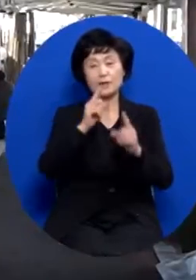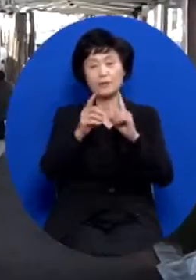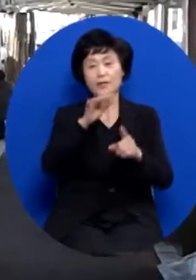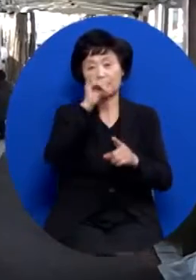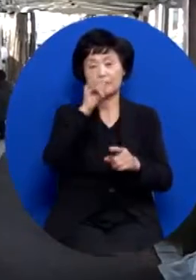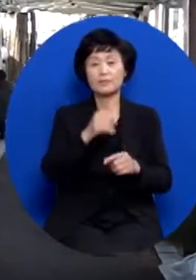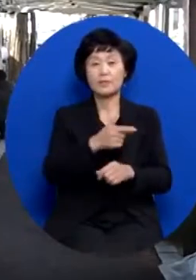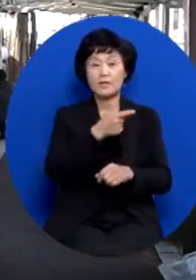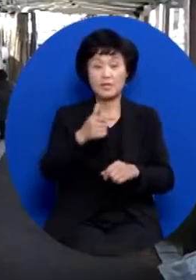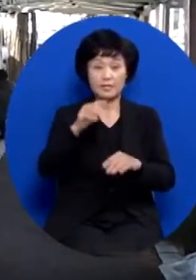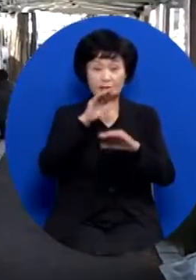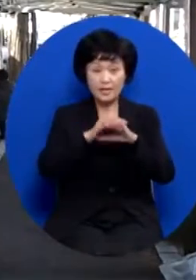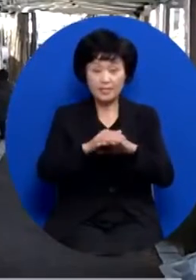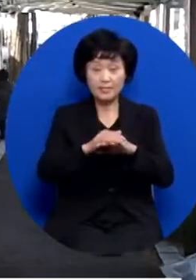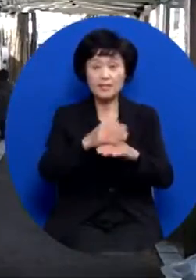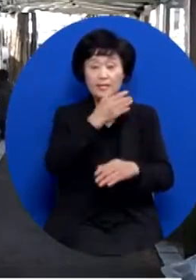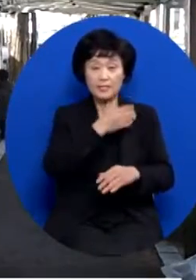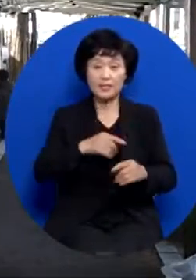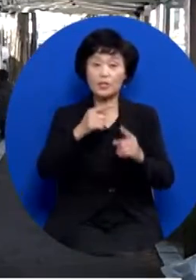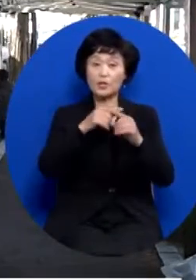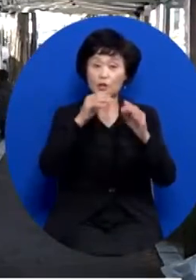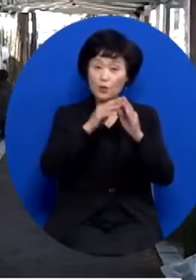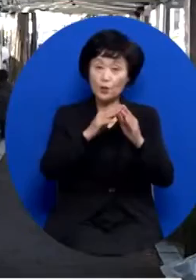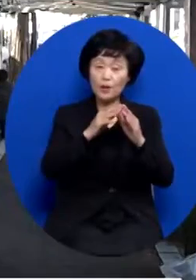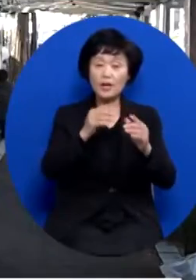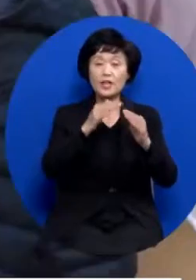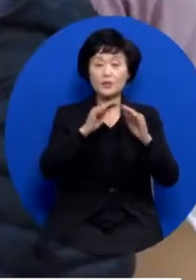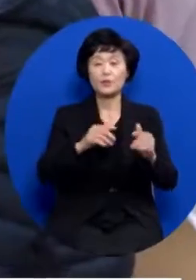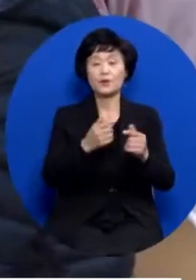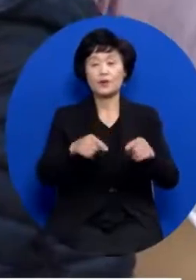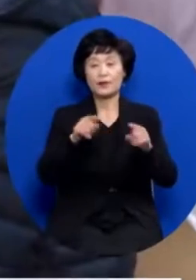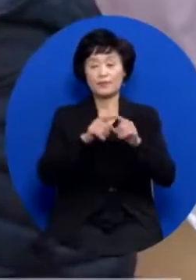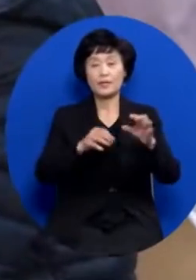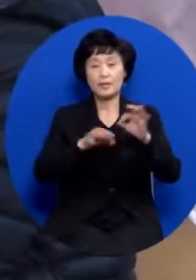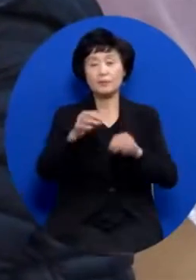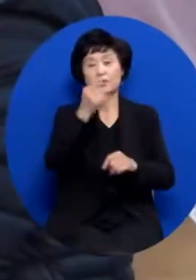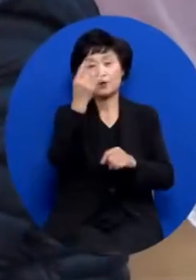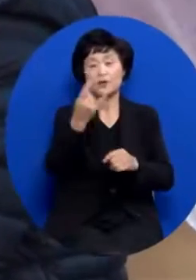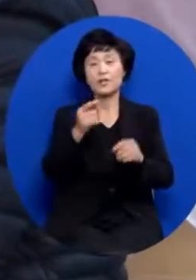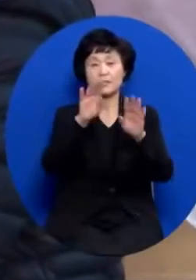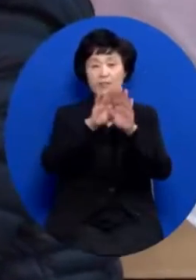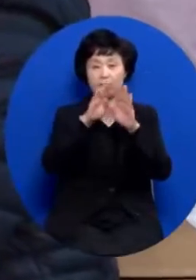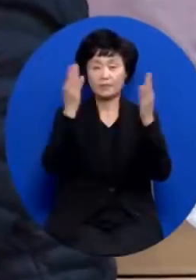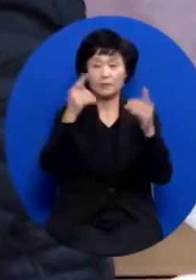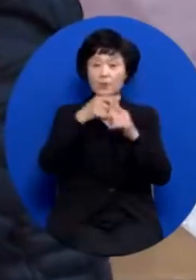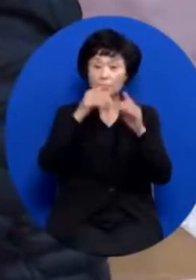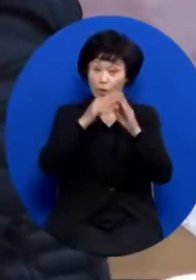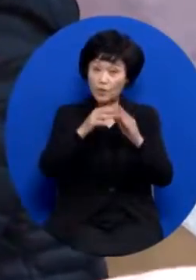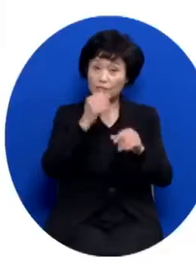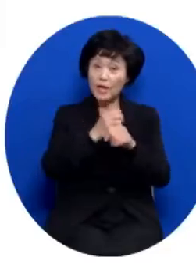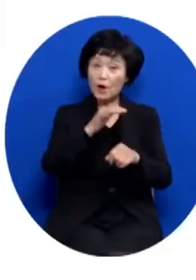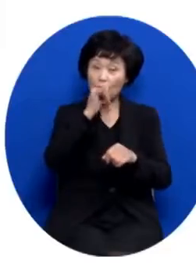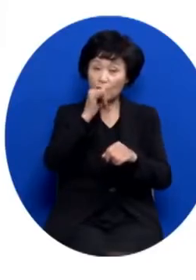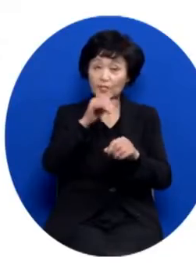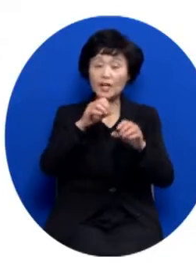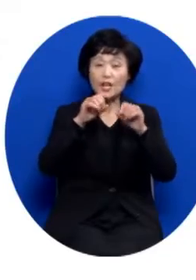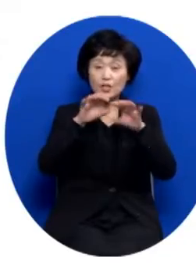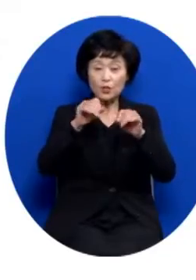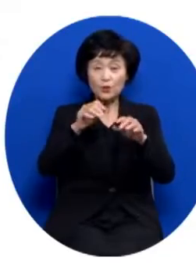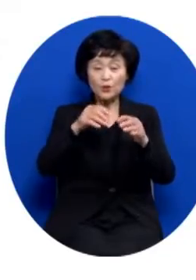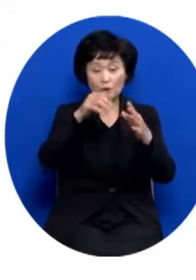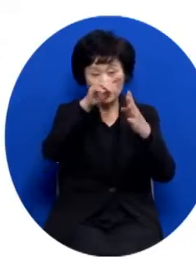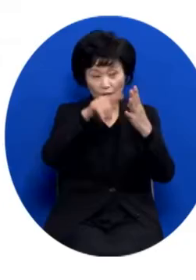대전 제자들교회가 이웃과 함께하는 섬김의 바자회를 열었습니다. 교회에서 진행하는 전도소그룹 5단계 중